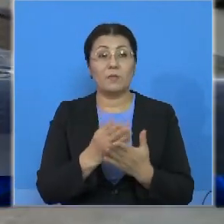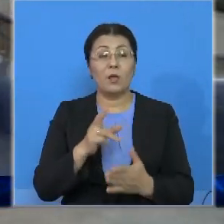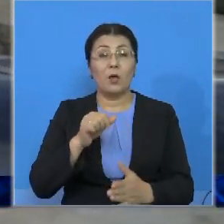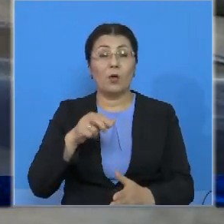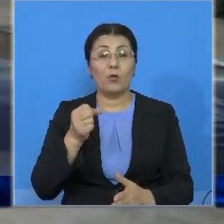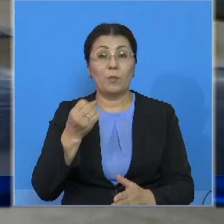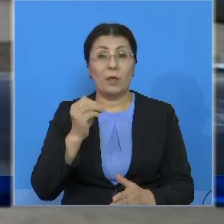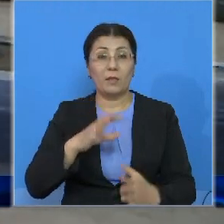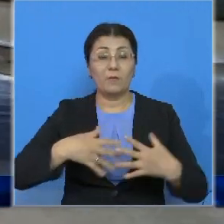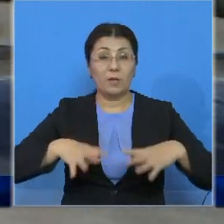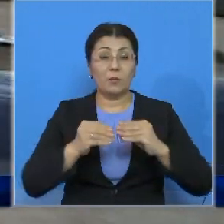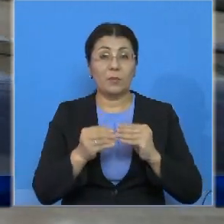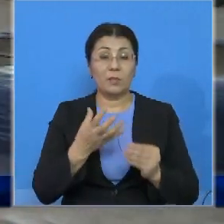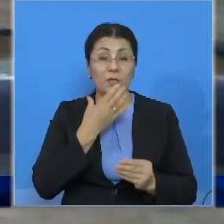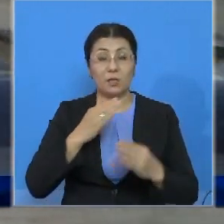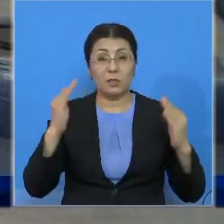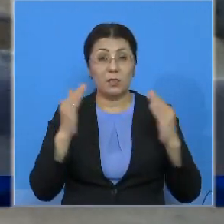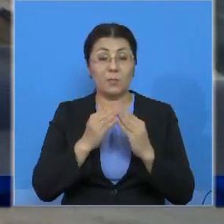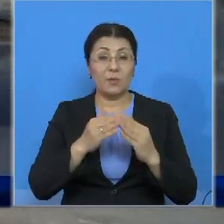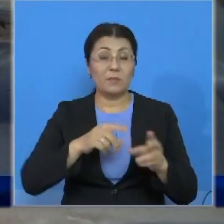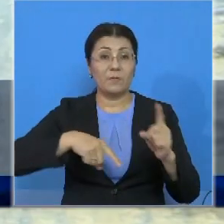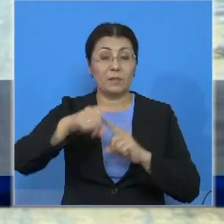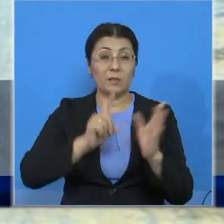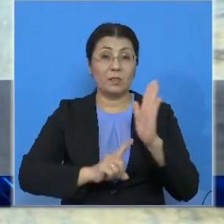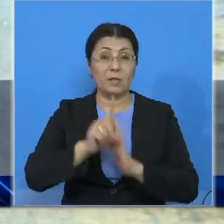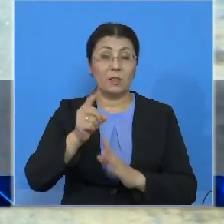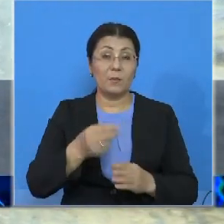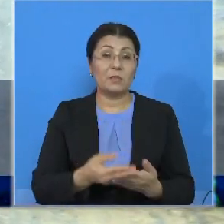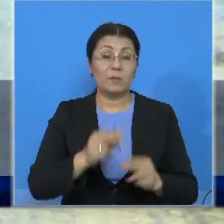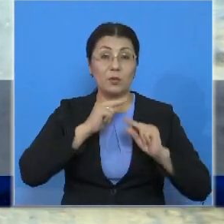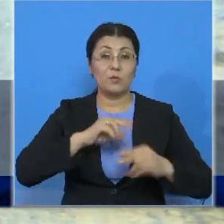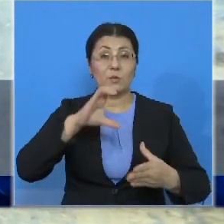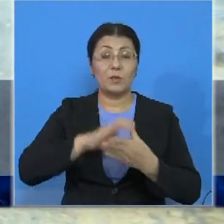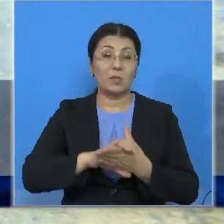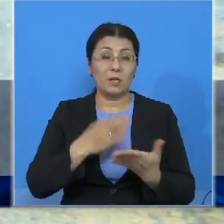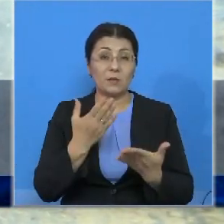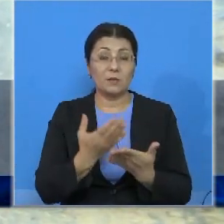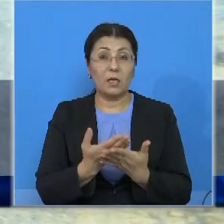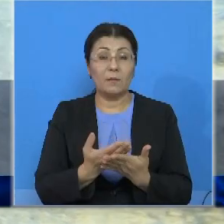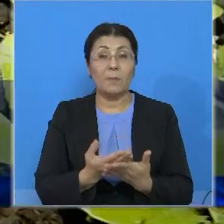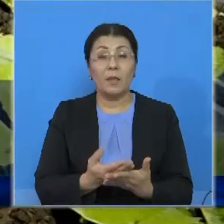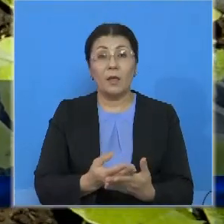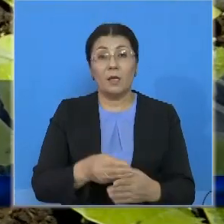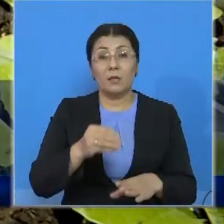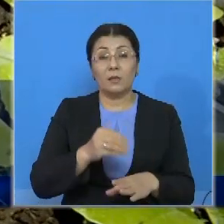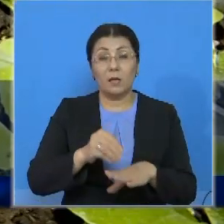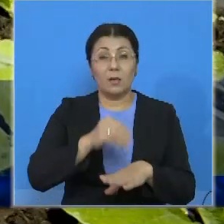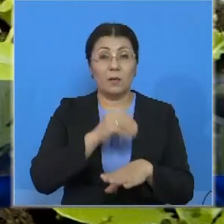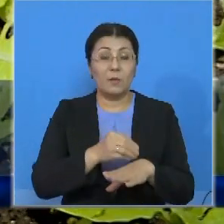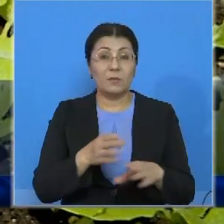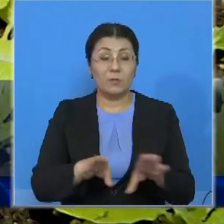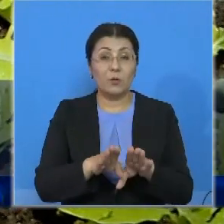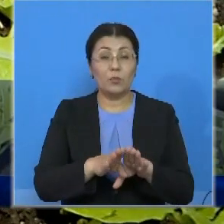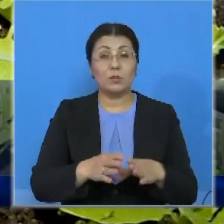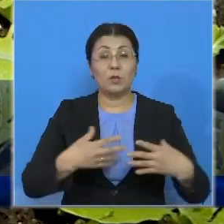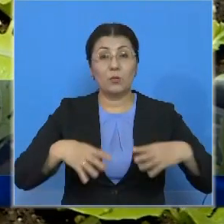Құлбайтар отбасы жылыжай ісін қолға алған. Олардың жұмысымен танысқан аймақ басшысы тұрғындарды өз ауласын табыс көзіне айналдырған осындай отбасылардан